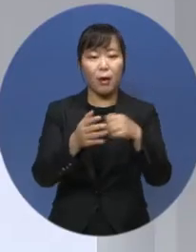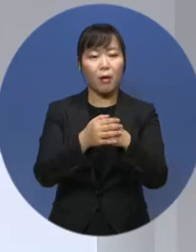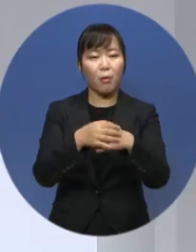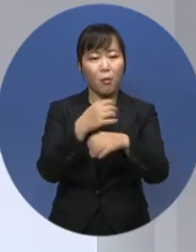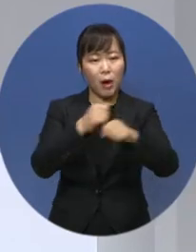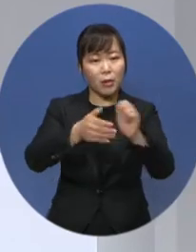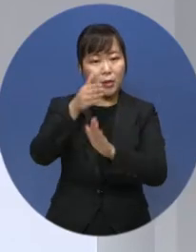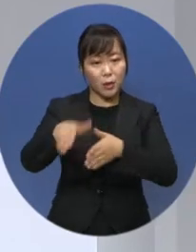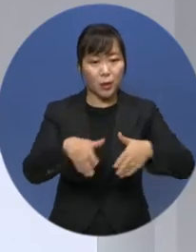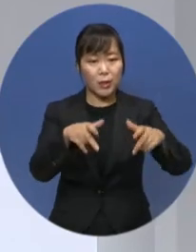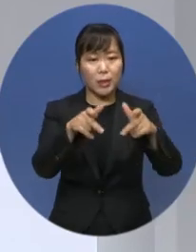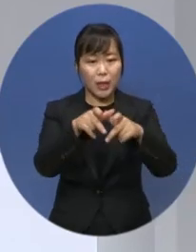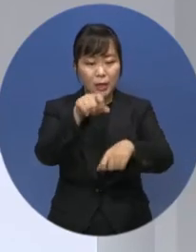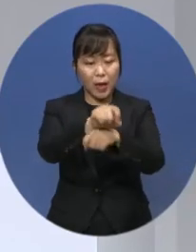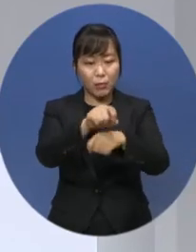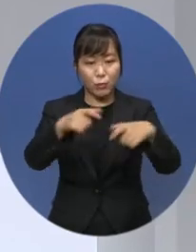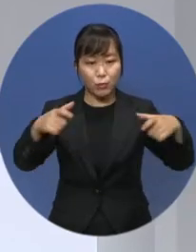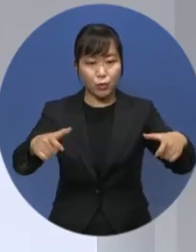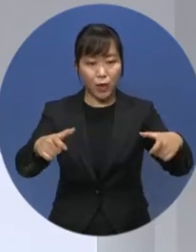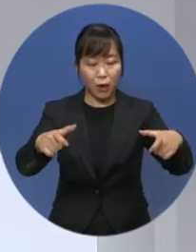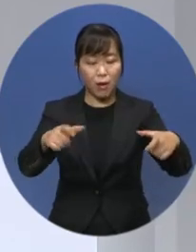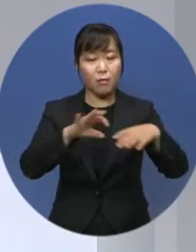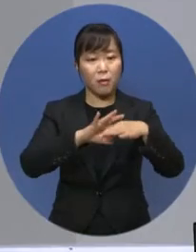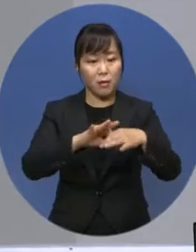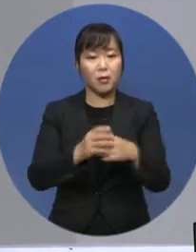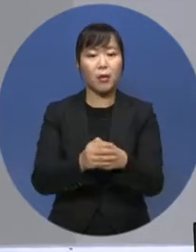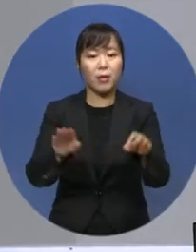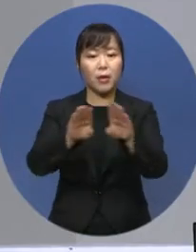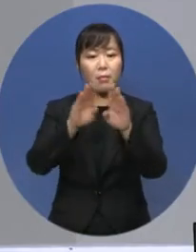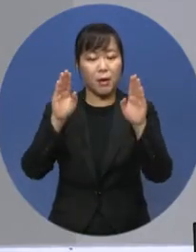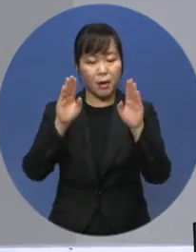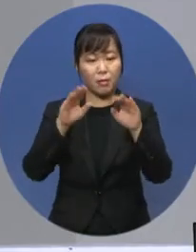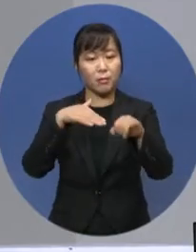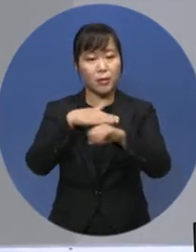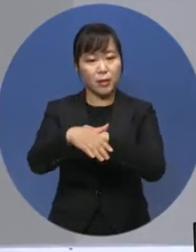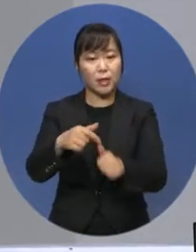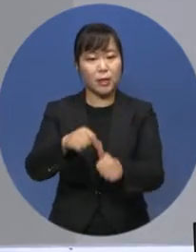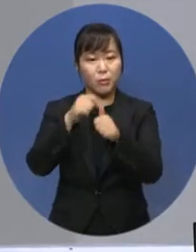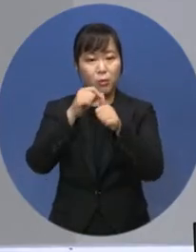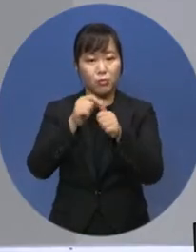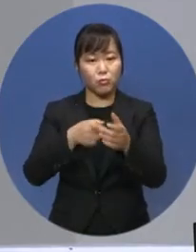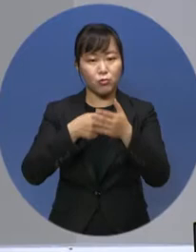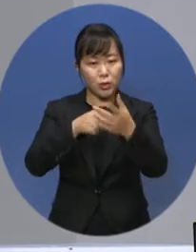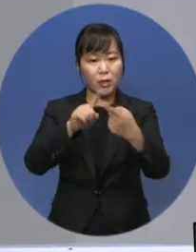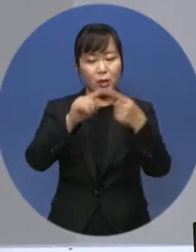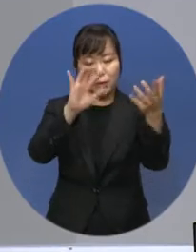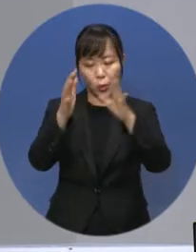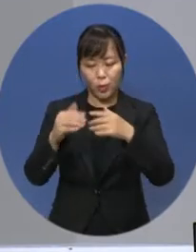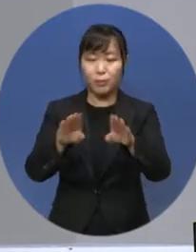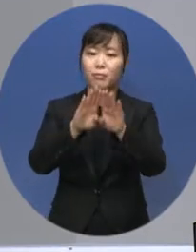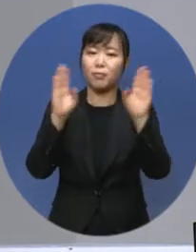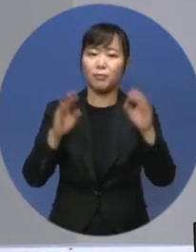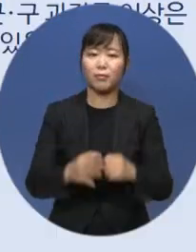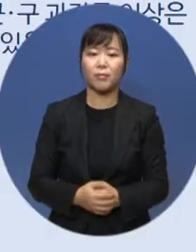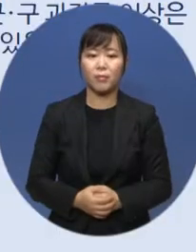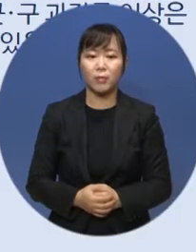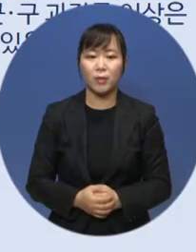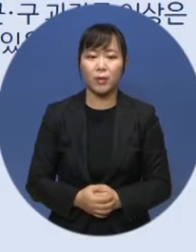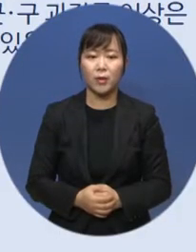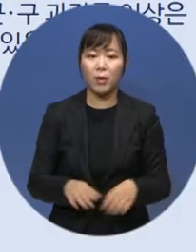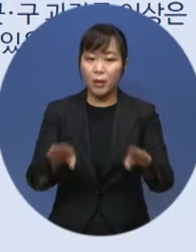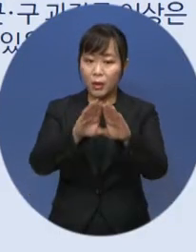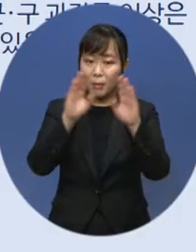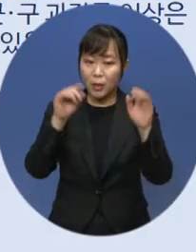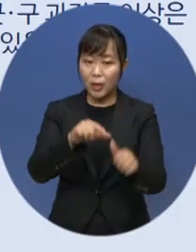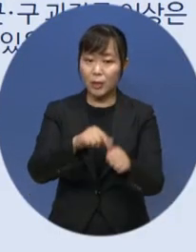광역시도 장애인 사무 분야 당사자 개방형 임용 추진을 위한 토론회를 개최했습니다. 개방형